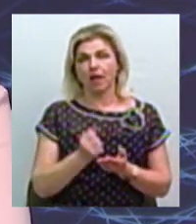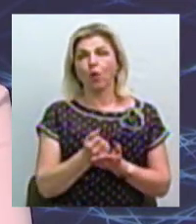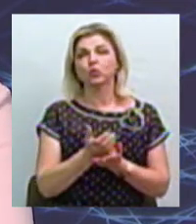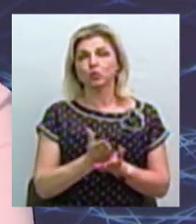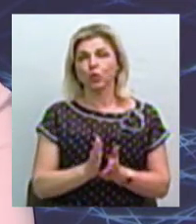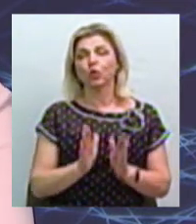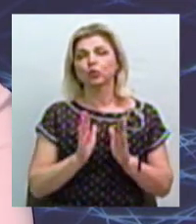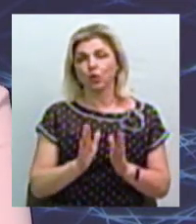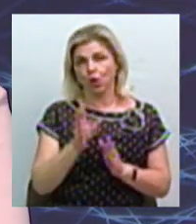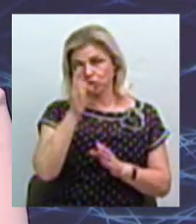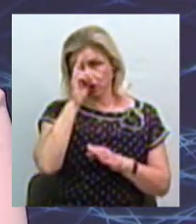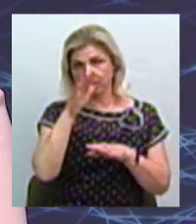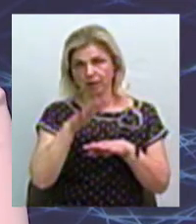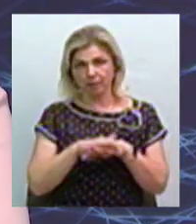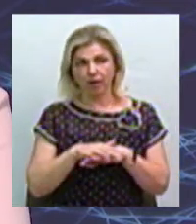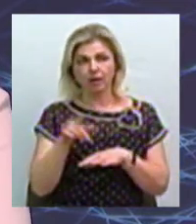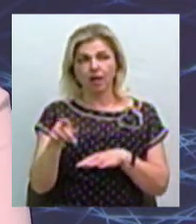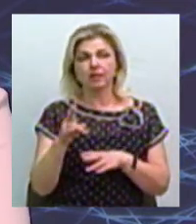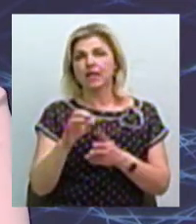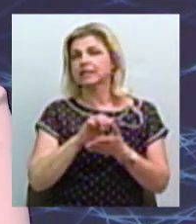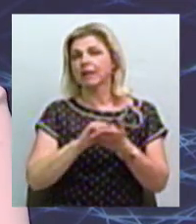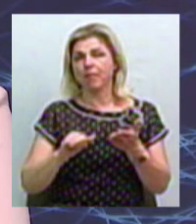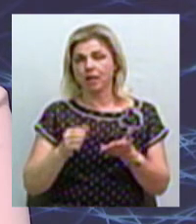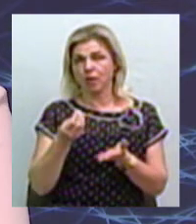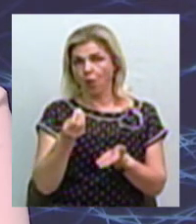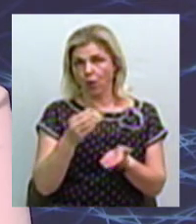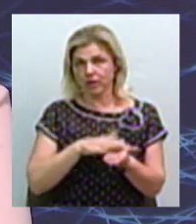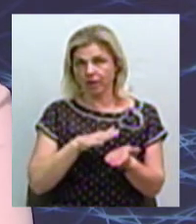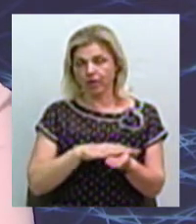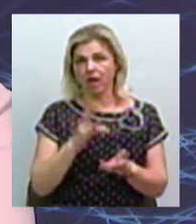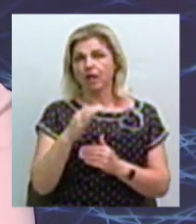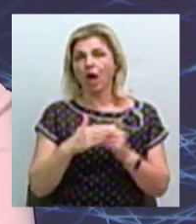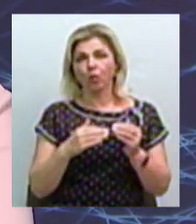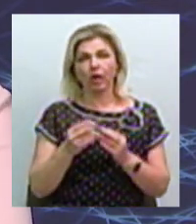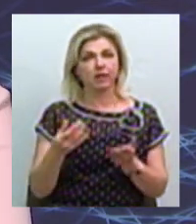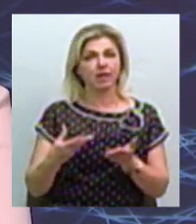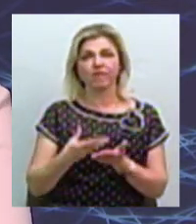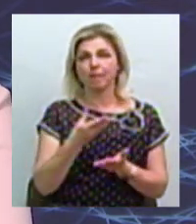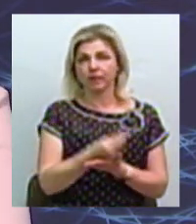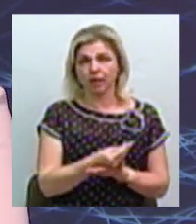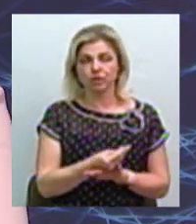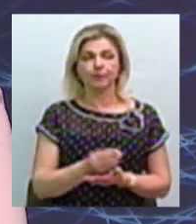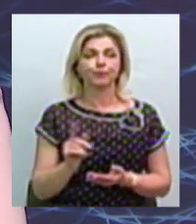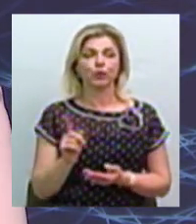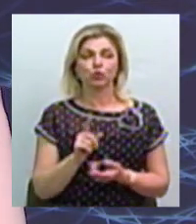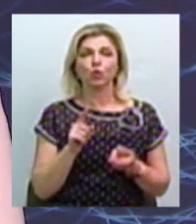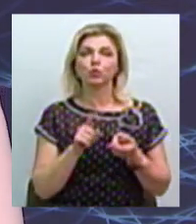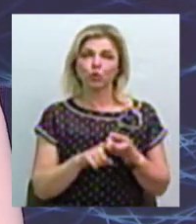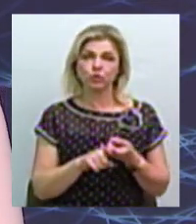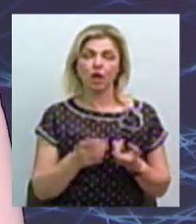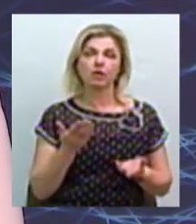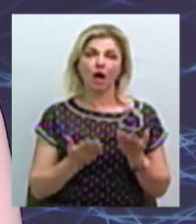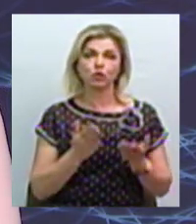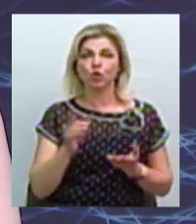лише в Ощадбанк. Вона не знімається готівкою, вона на руки не виплачується. Що стосується,